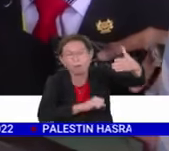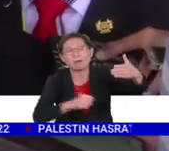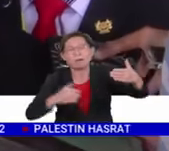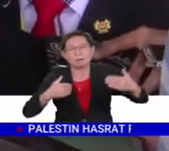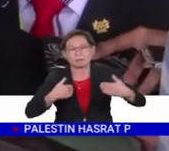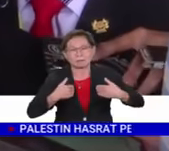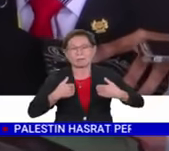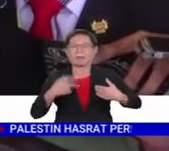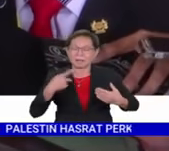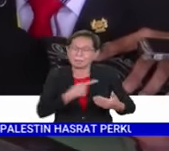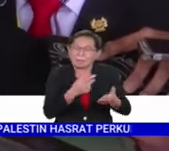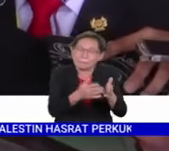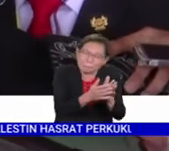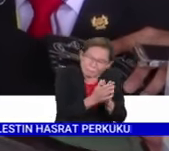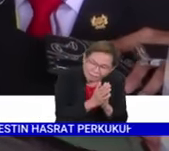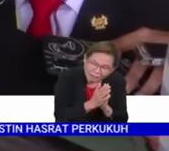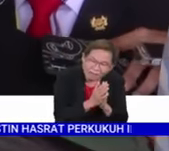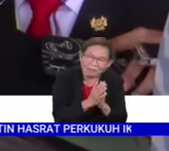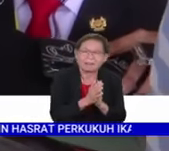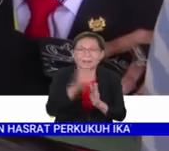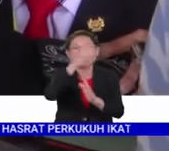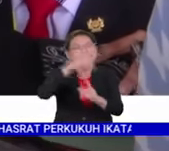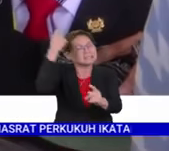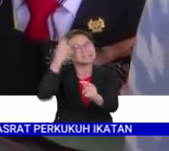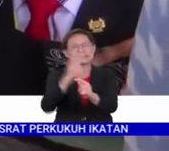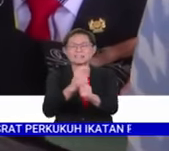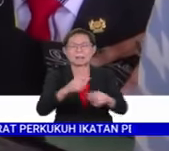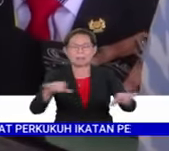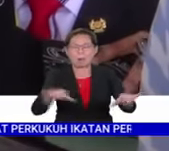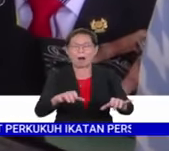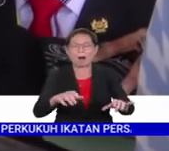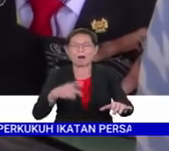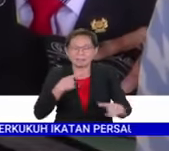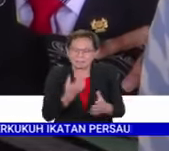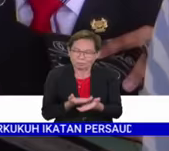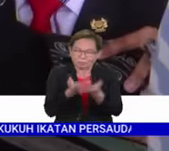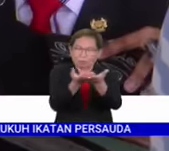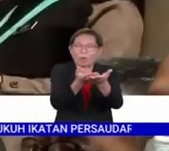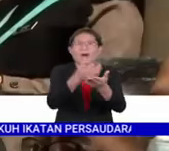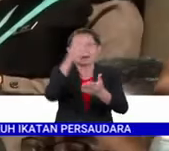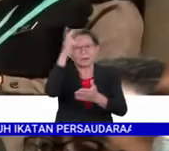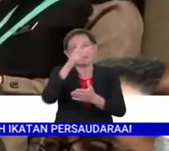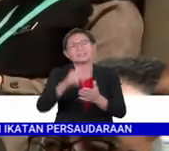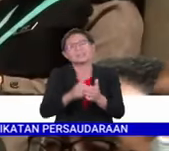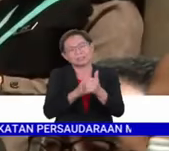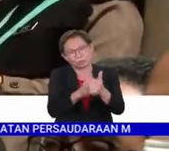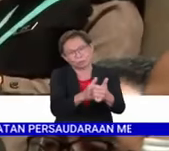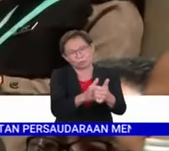tinggalkan apa yang kami minta dan kerajaan tetap tunaikan apa yang telah pun kami minta.